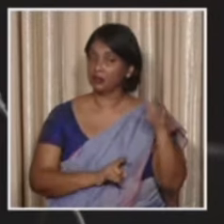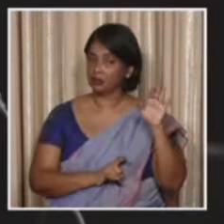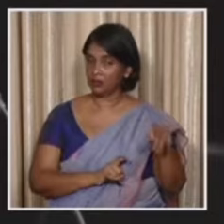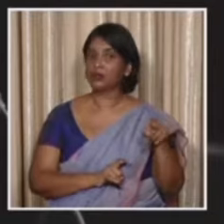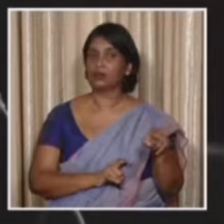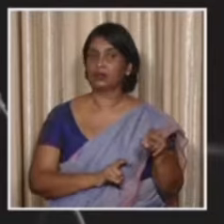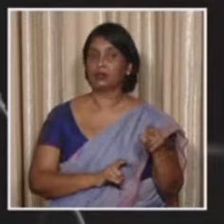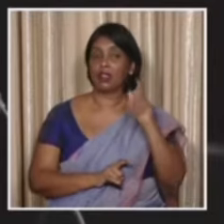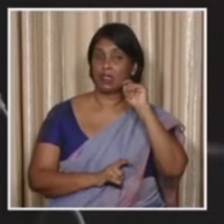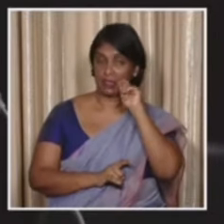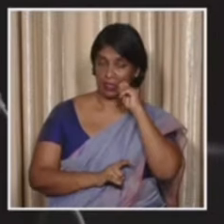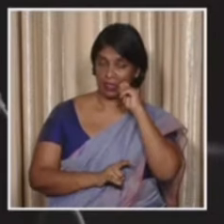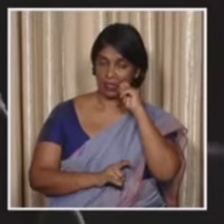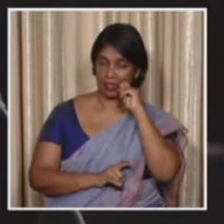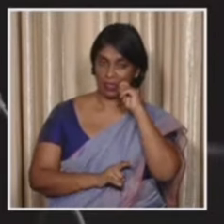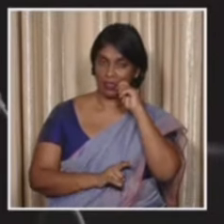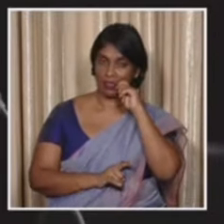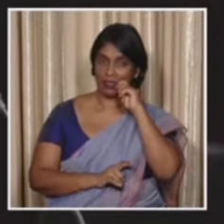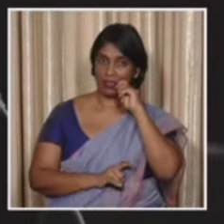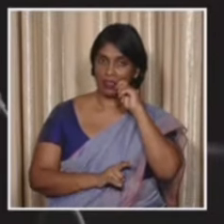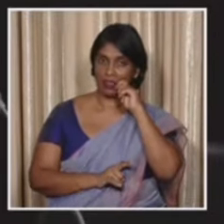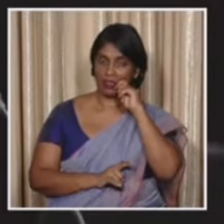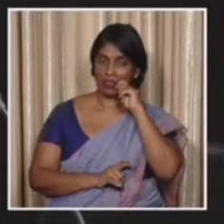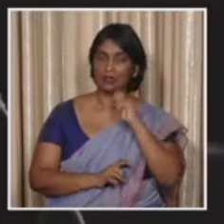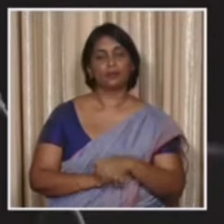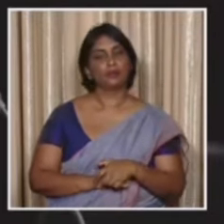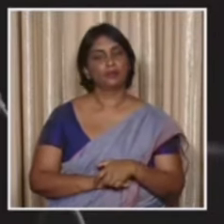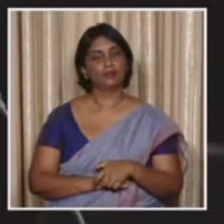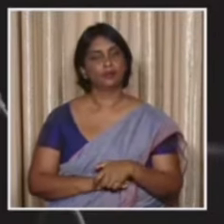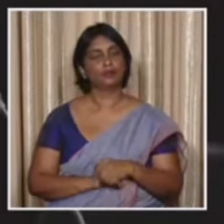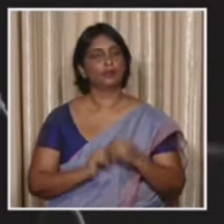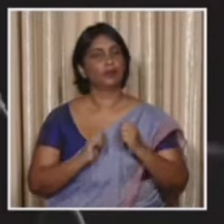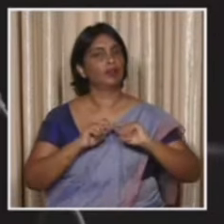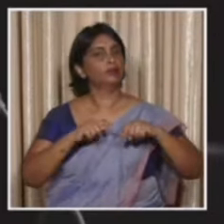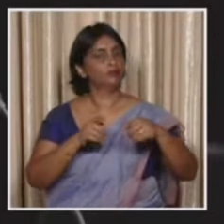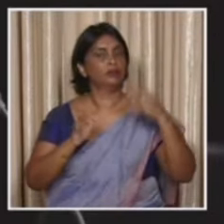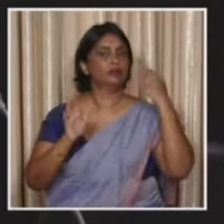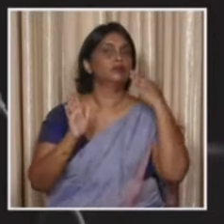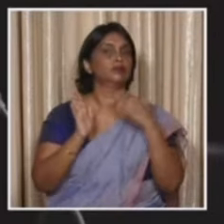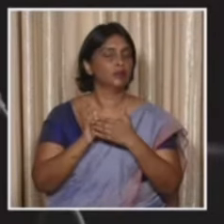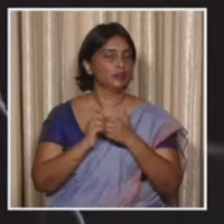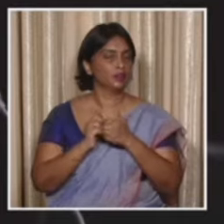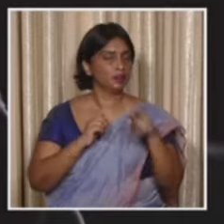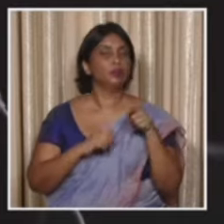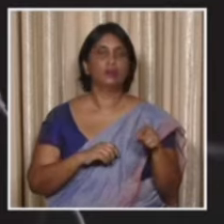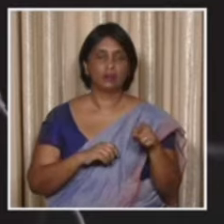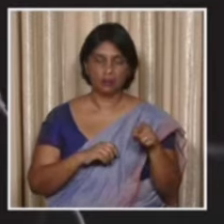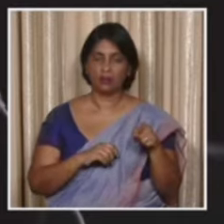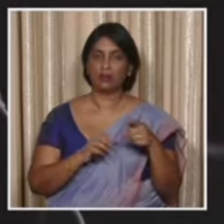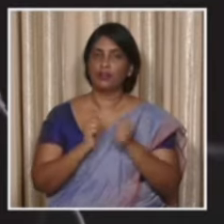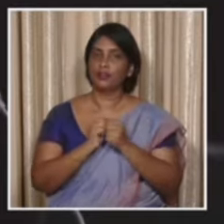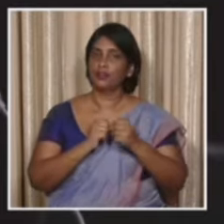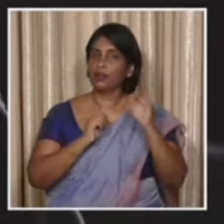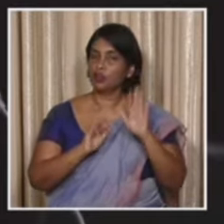வாரிசு என்ற காரணத்தினால் நஜீபே மஜீதுக்கு ஒரு தனியான மரியாதை திருவண்ணாமலை மாவட்டத்திலே எல்லா